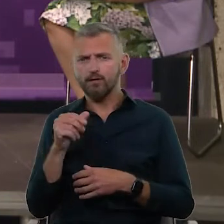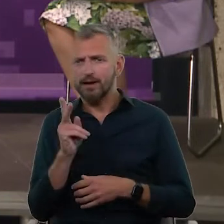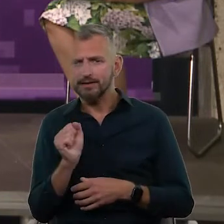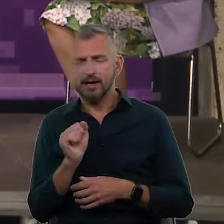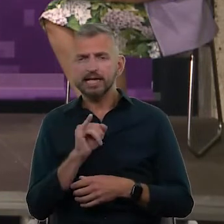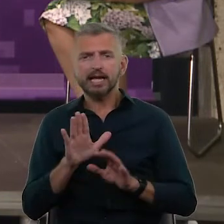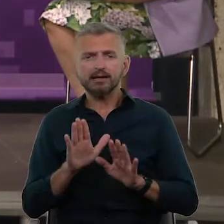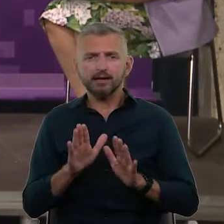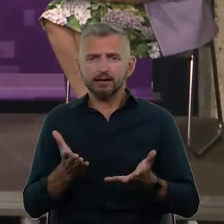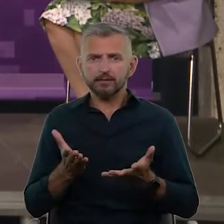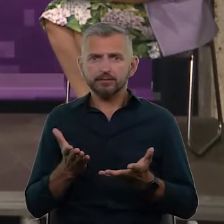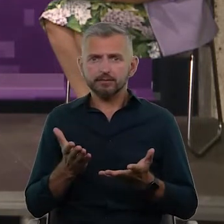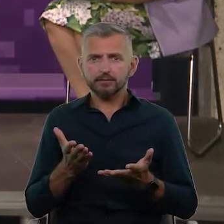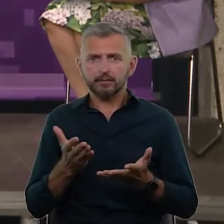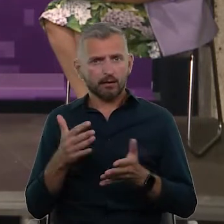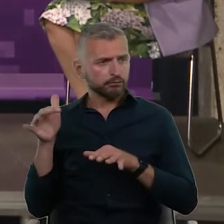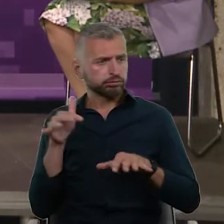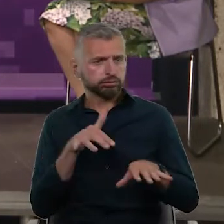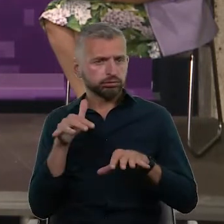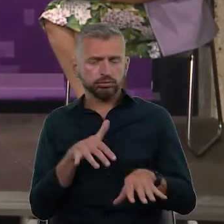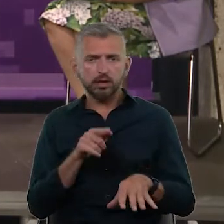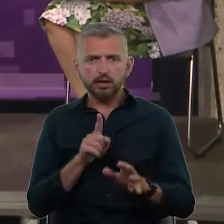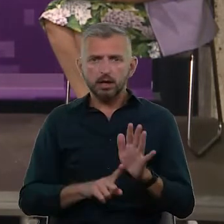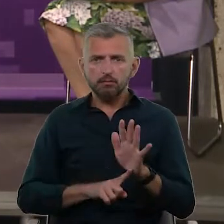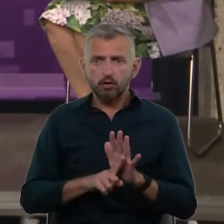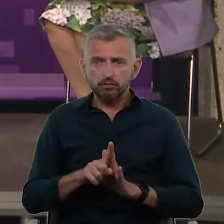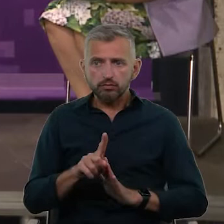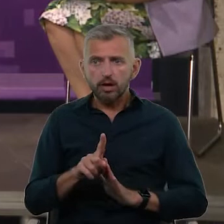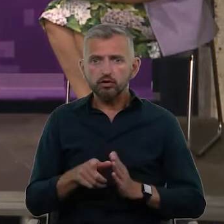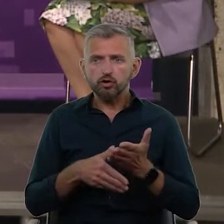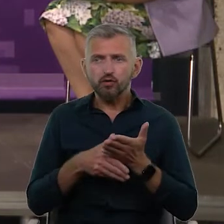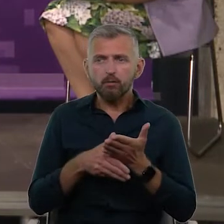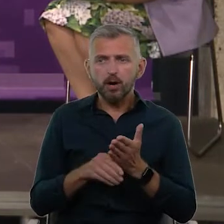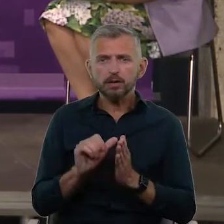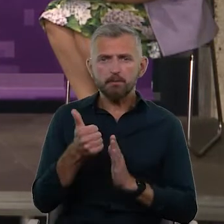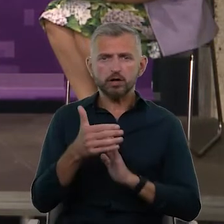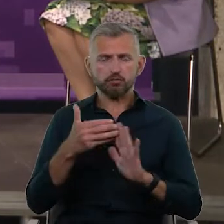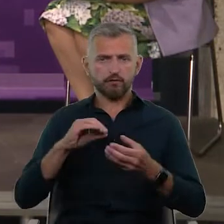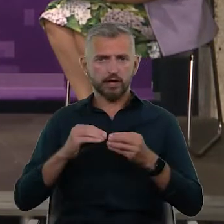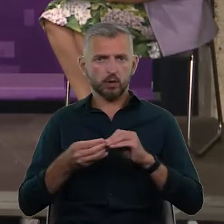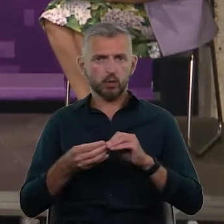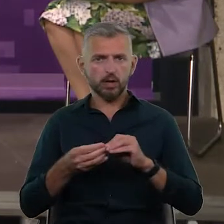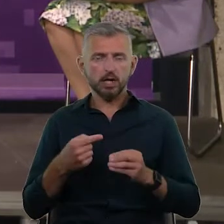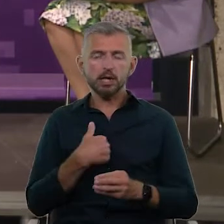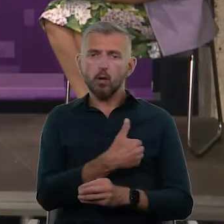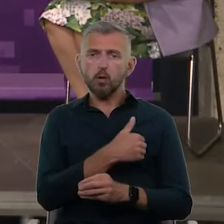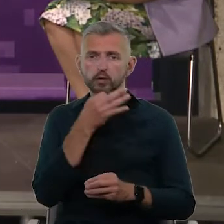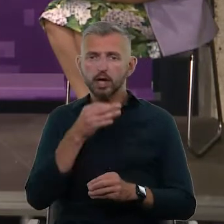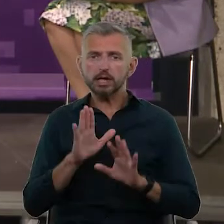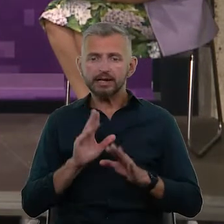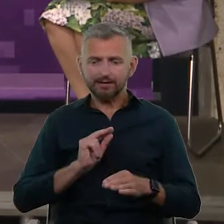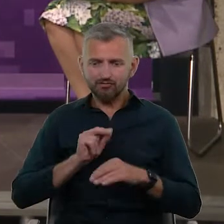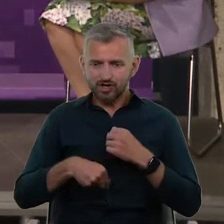тільки, ну, ти починаєш спочатку допомагати такому першому виклику. Я хочу сказати, що тільки через